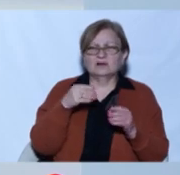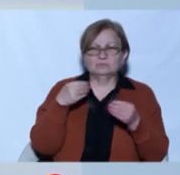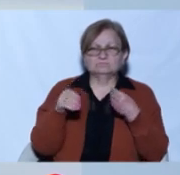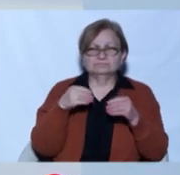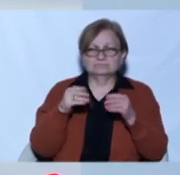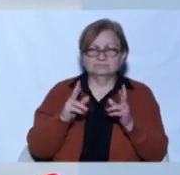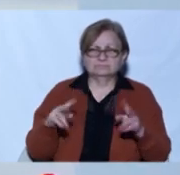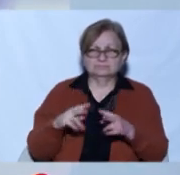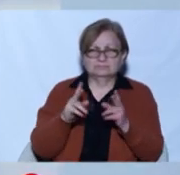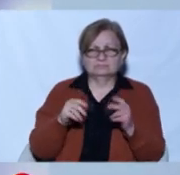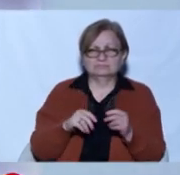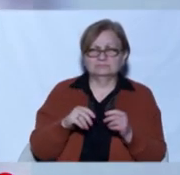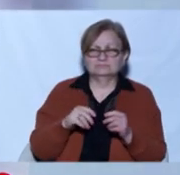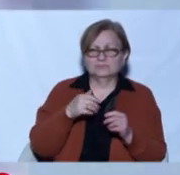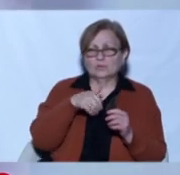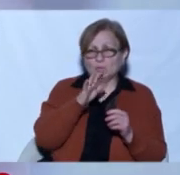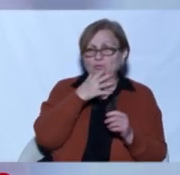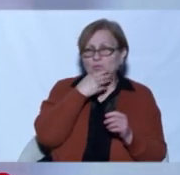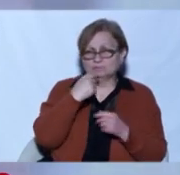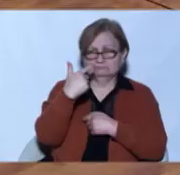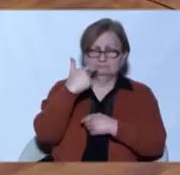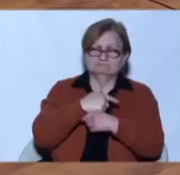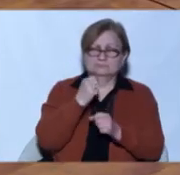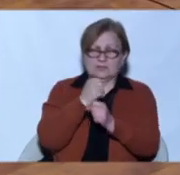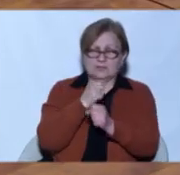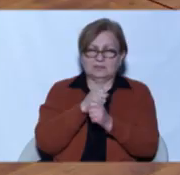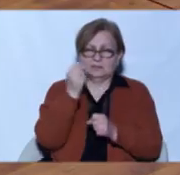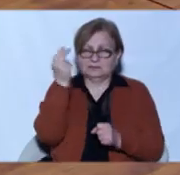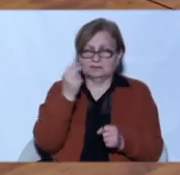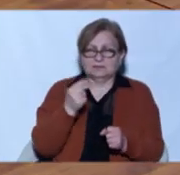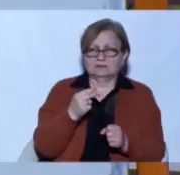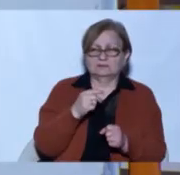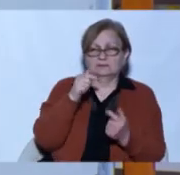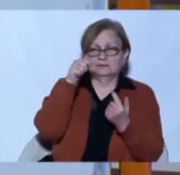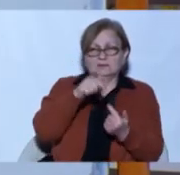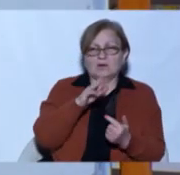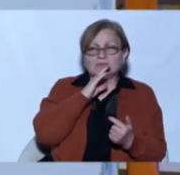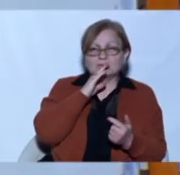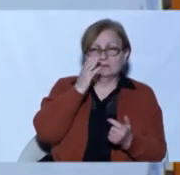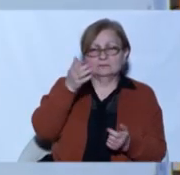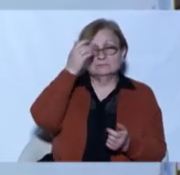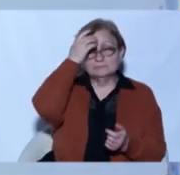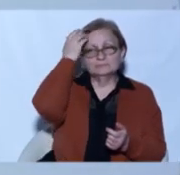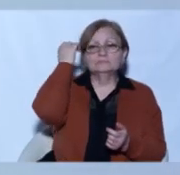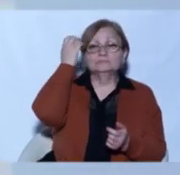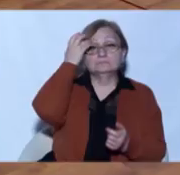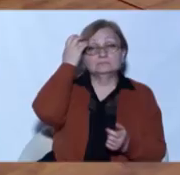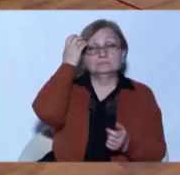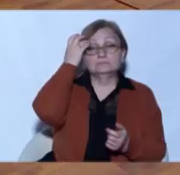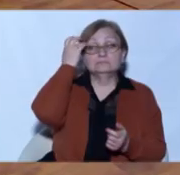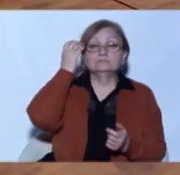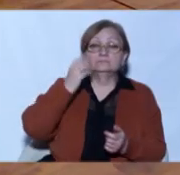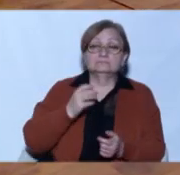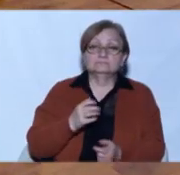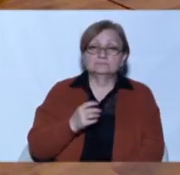უფრო კარგს გააკეთებთ, უფრო კარგად მოარგებთ თქვენს ფორმატს და აი დავამაგროთ. მაგრამ